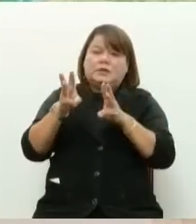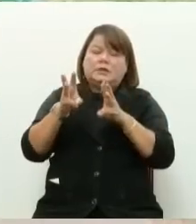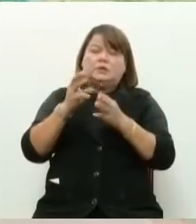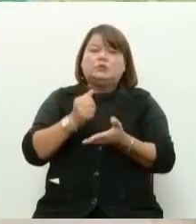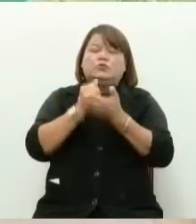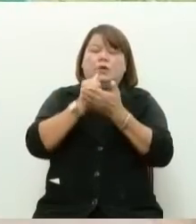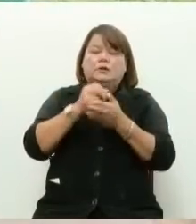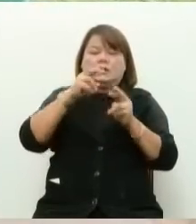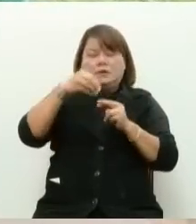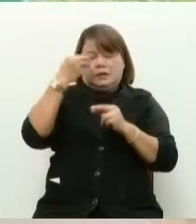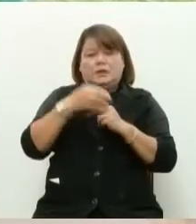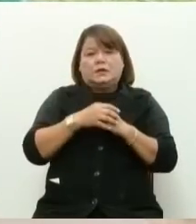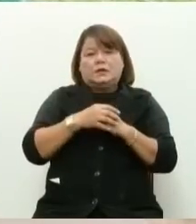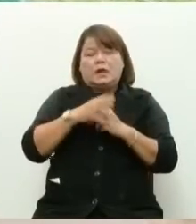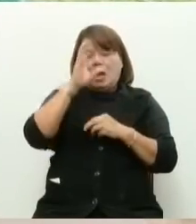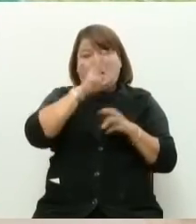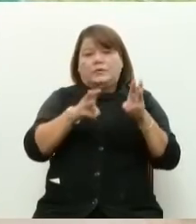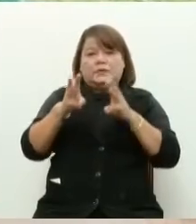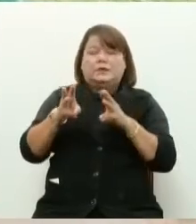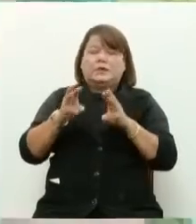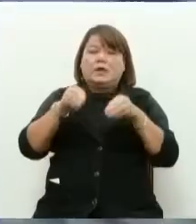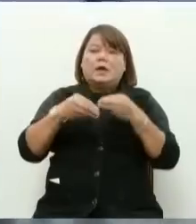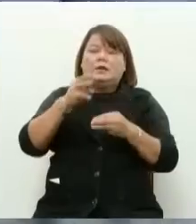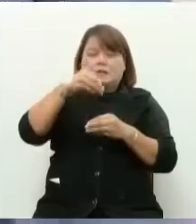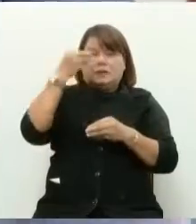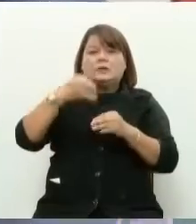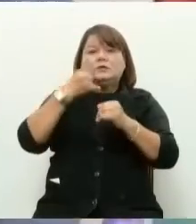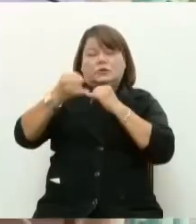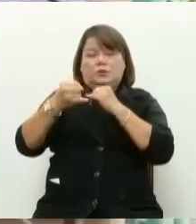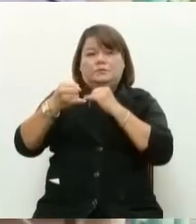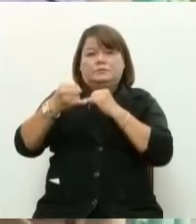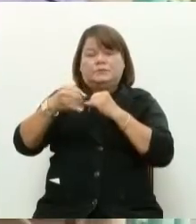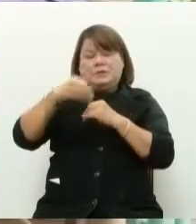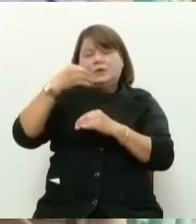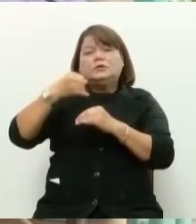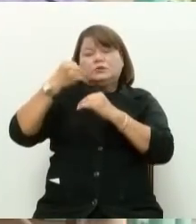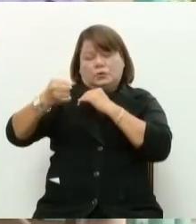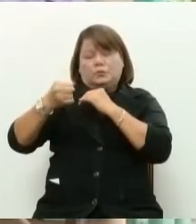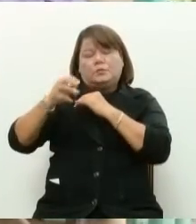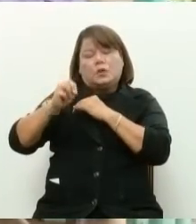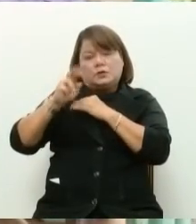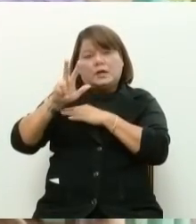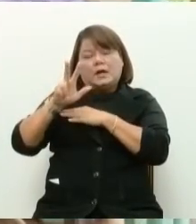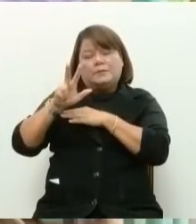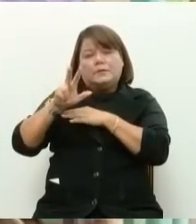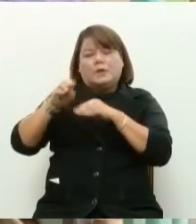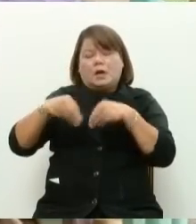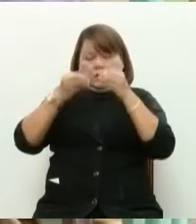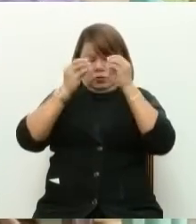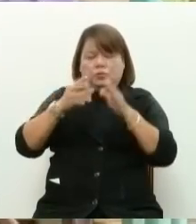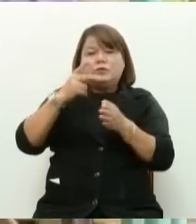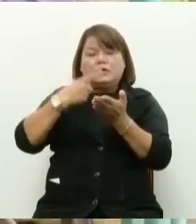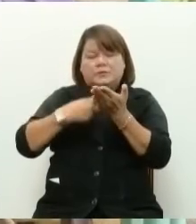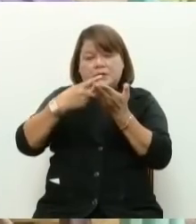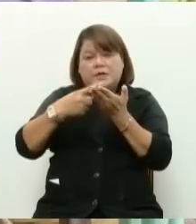ยเหลือนักเรียนหาแนวทางให้นักเรียนได้จบการศึกษาภาพบังคับตามบริบทของโรงเรียนโดยให้ครูที่ปรึกษา